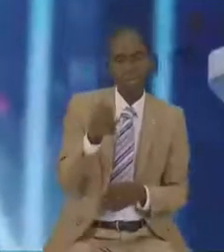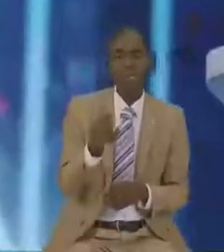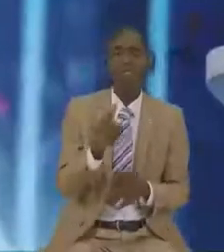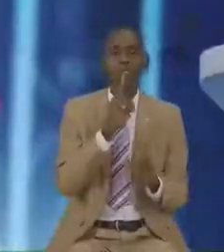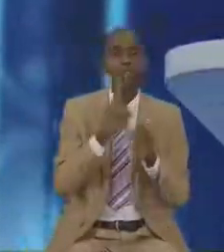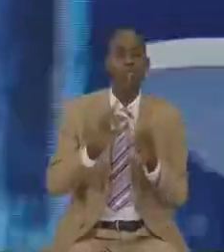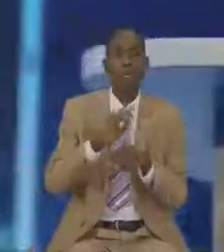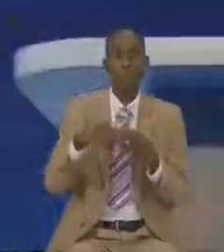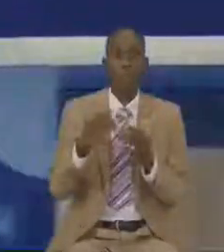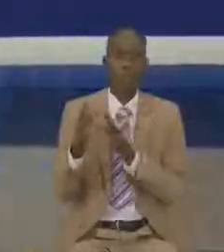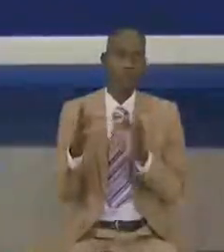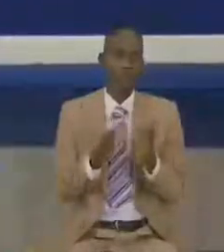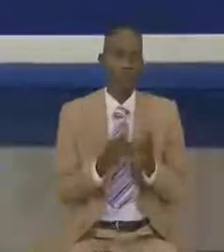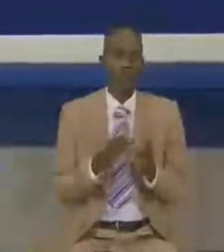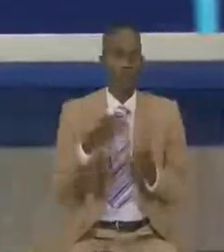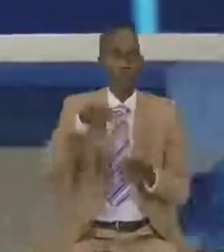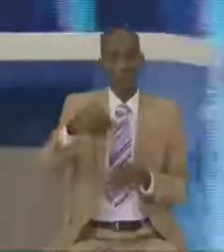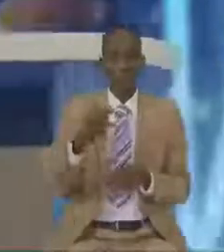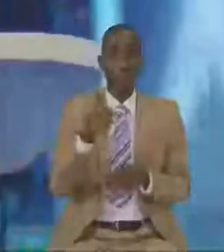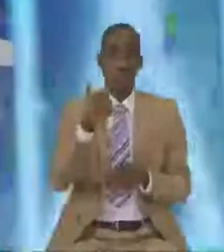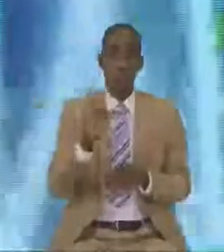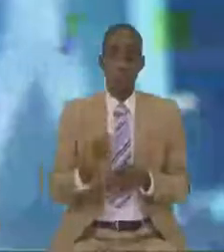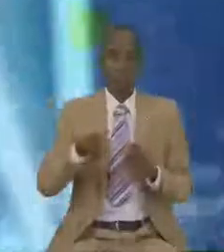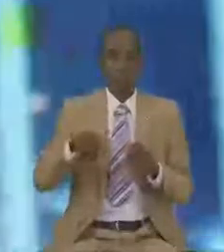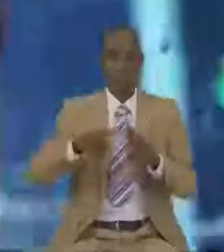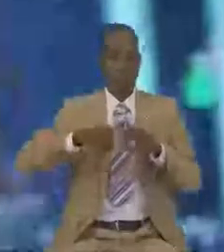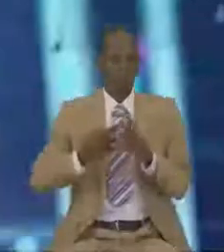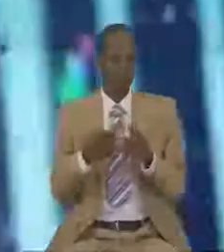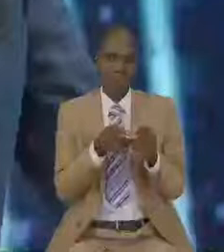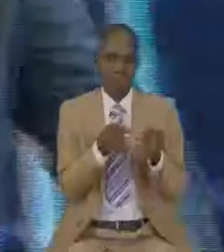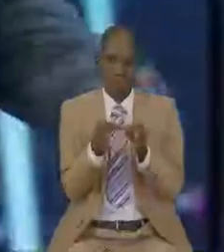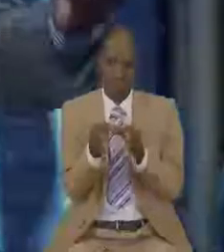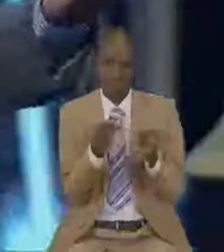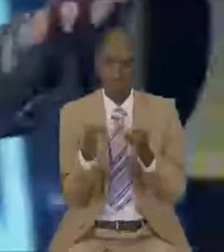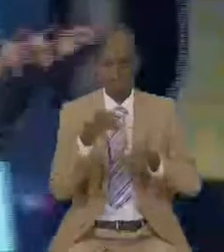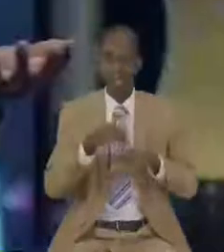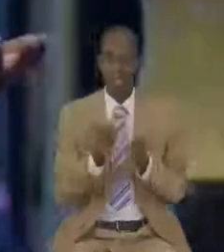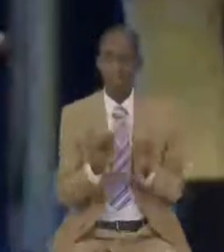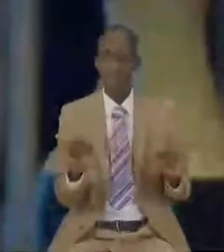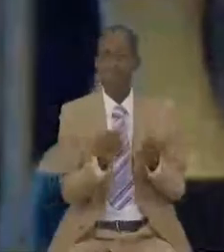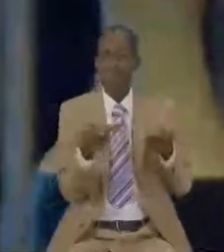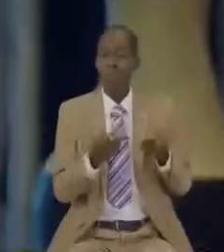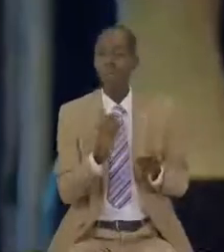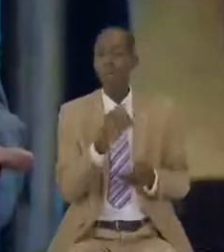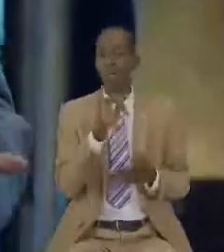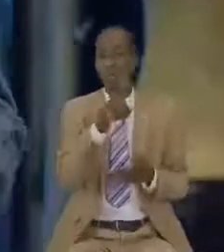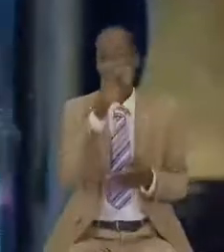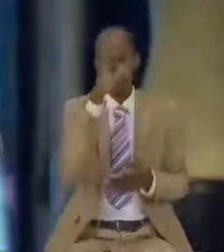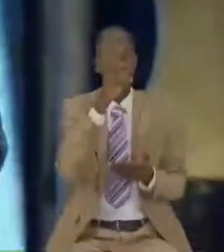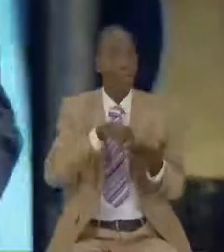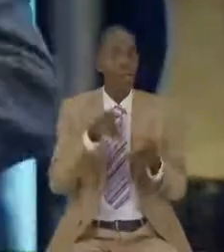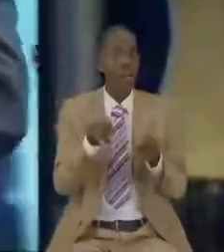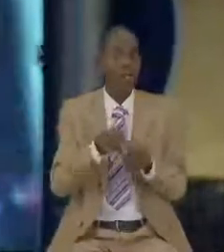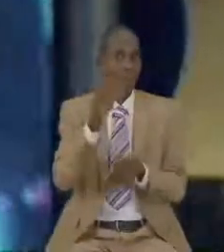bonne nouvelle de Jésus. Il a ouvert sa bouche et à part de ce même passage qu'il a